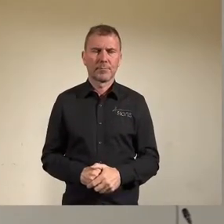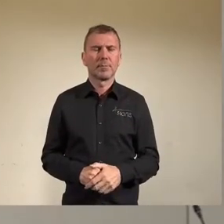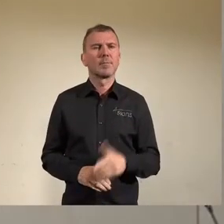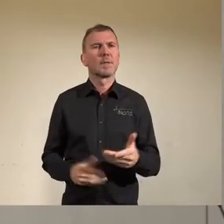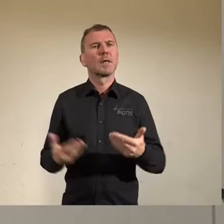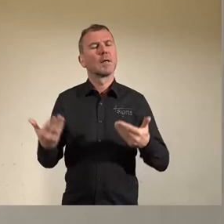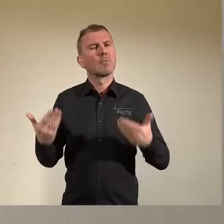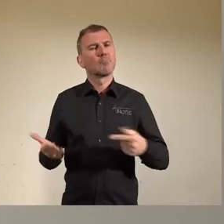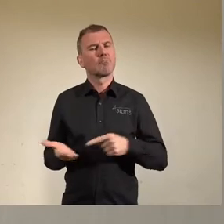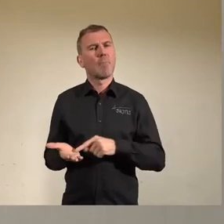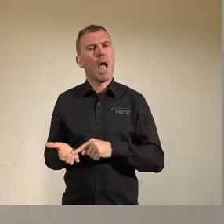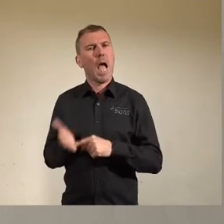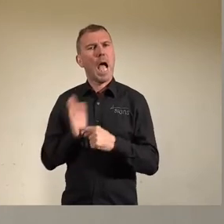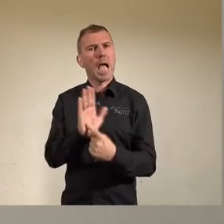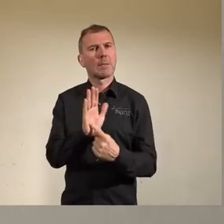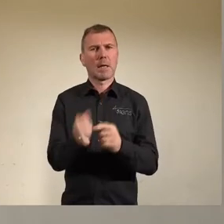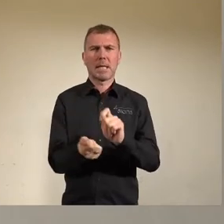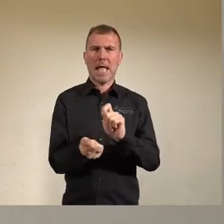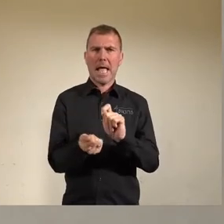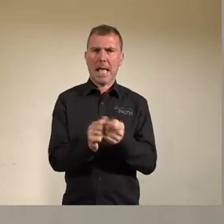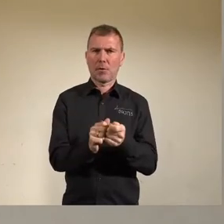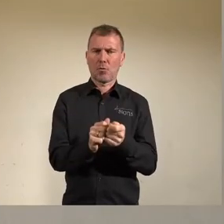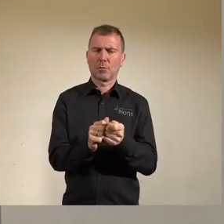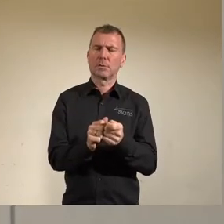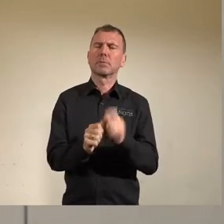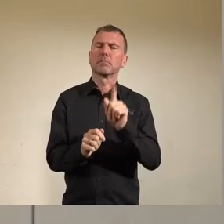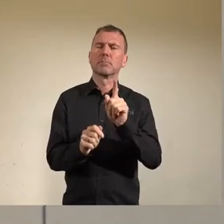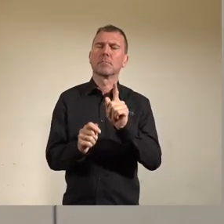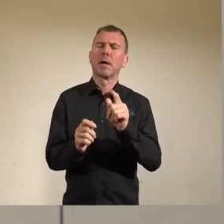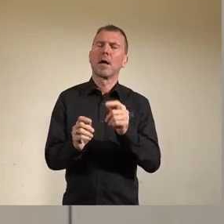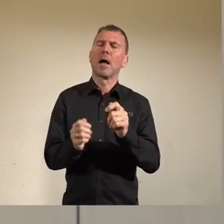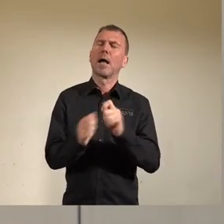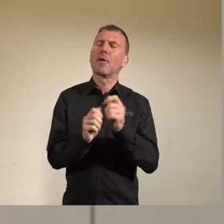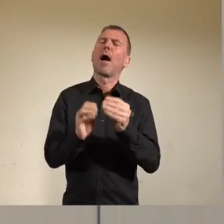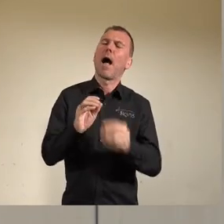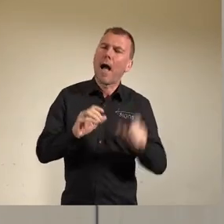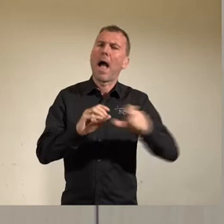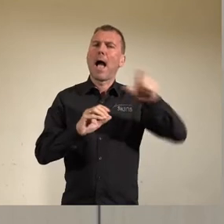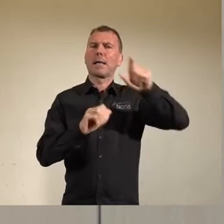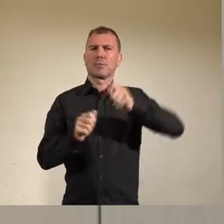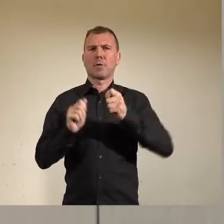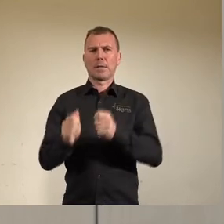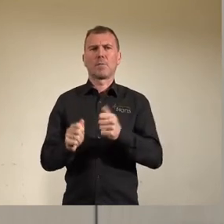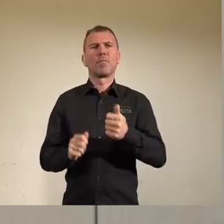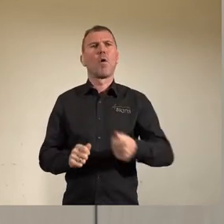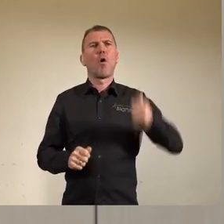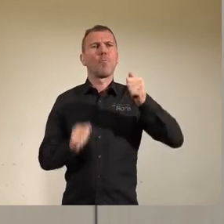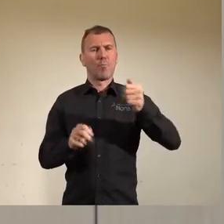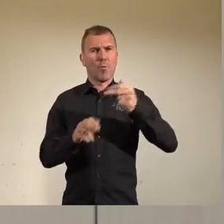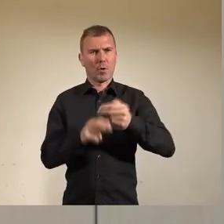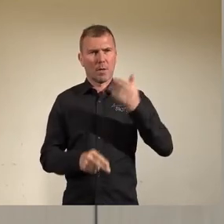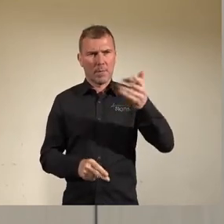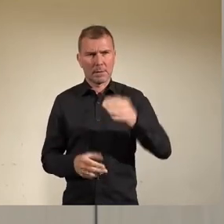somit eingebrachte Änderungs- bzw. Ergänzungsantrag des Oberbürgermeisters